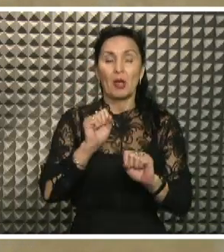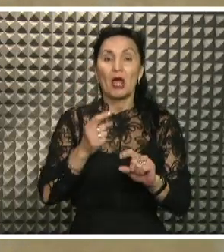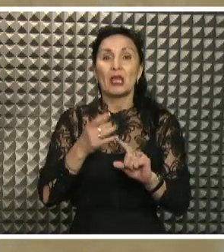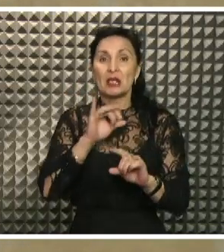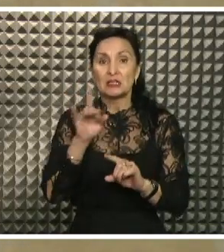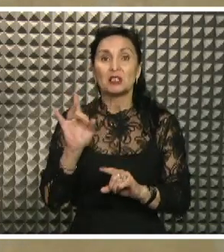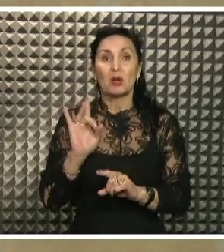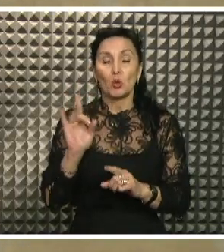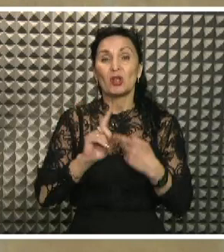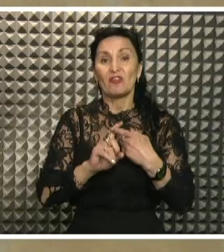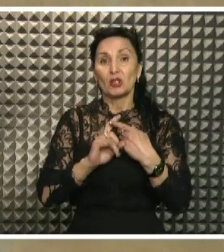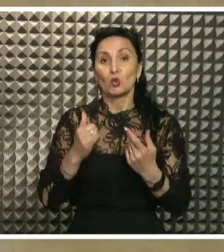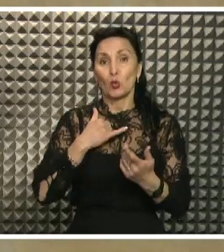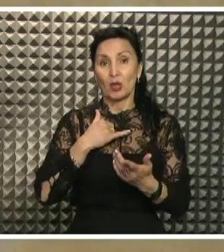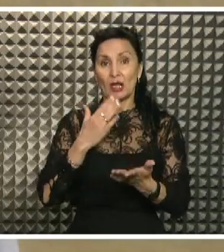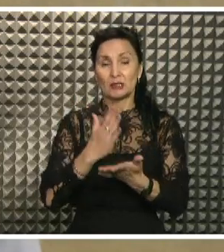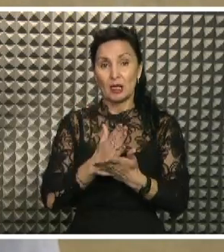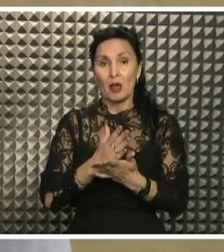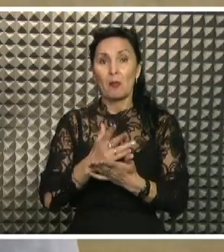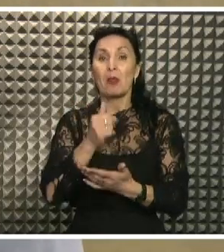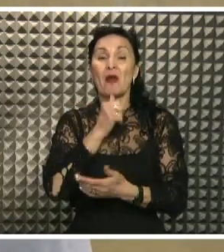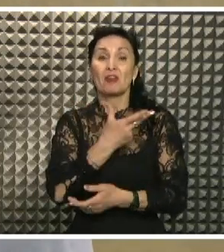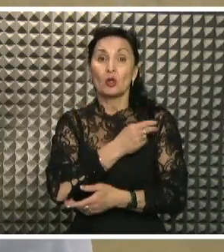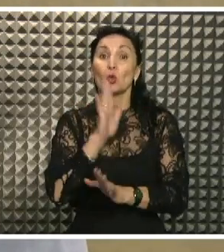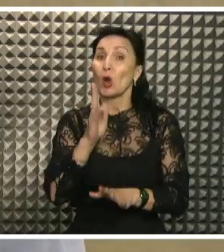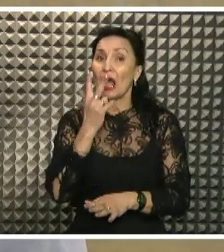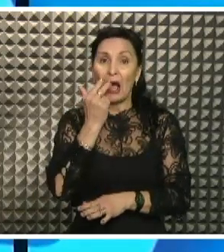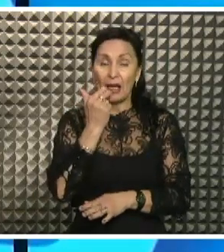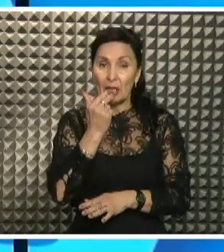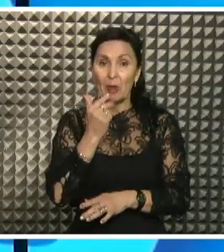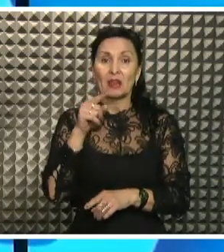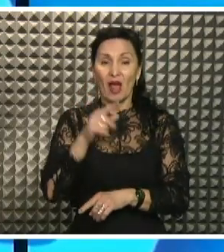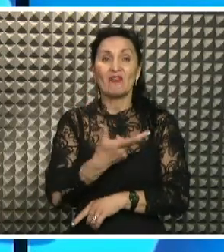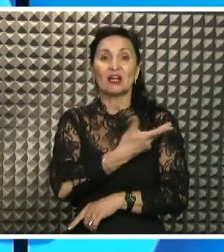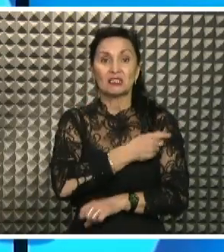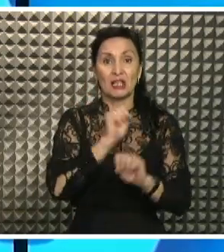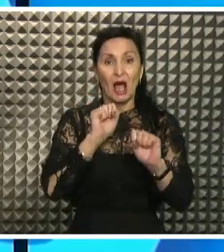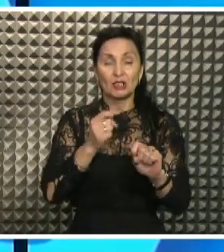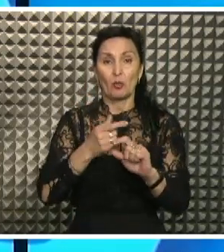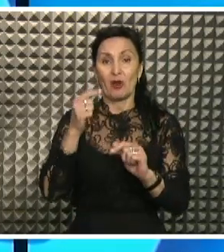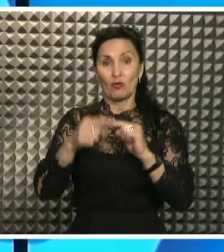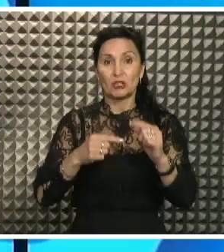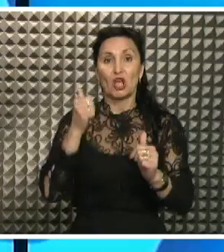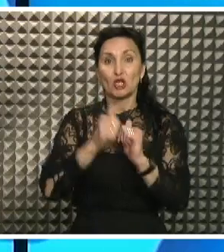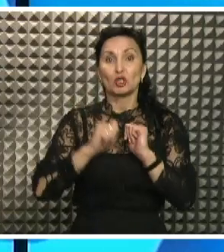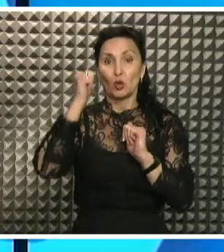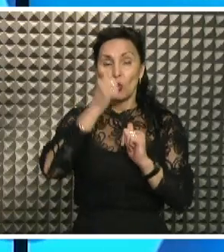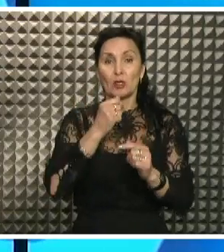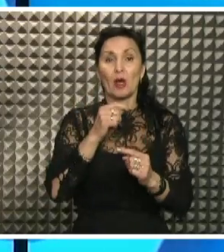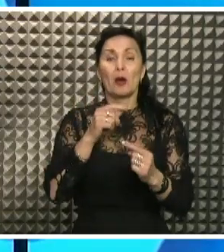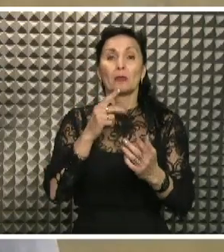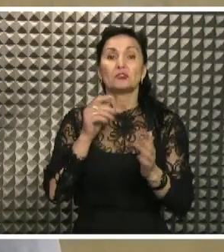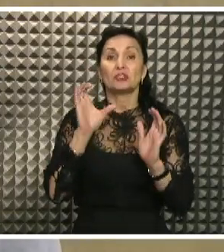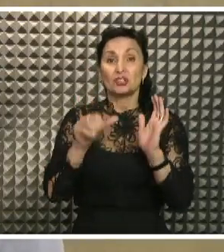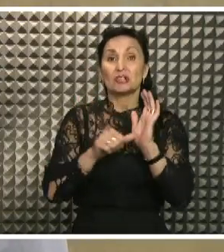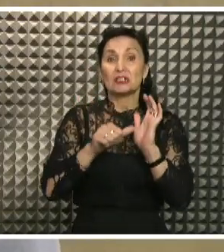Из респираторных инфекций у нас с вами профилактируется только грипп. Это та вакцинация, которая проводится ежегодно, которая показана детям